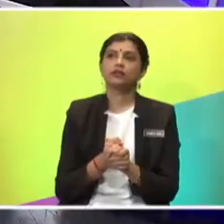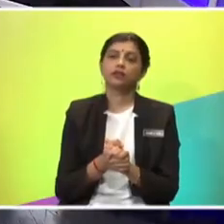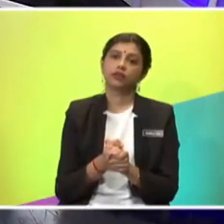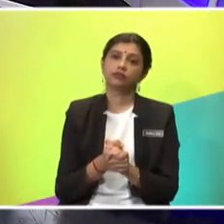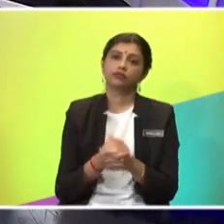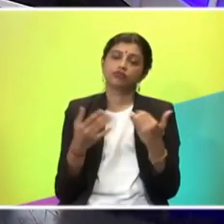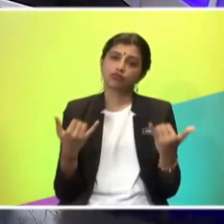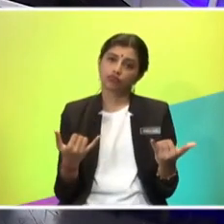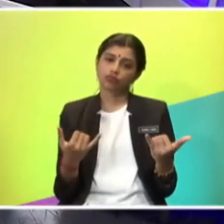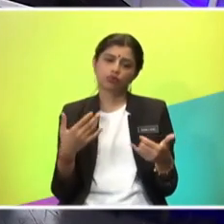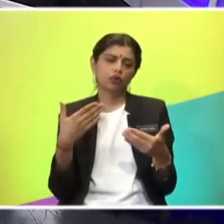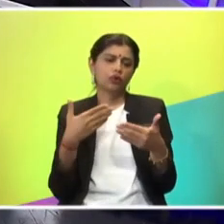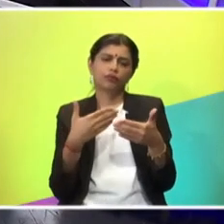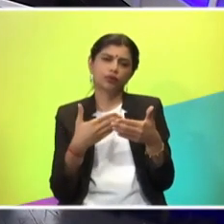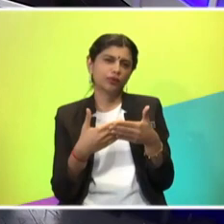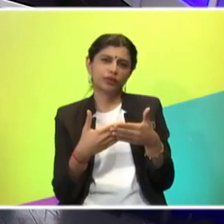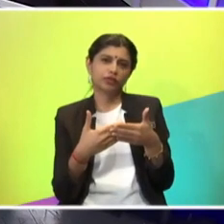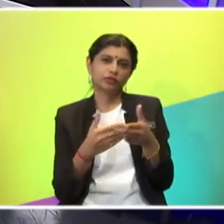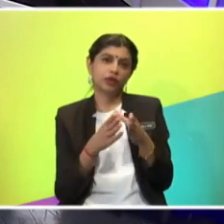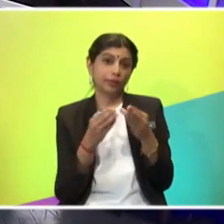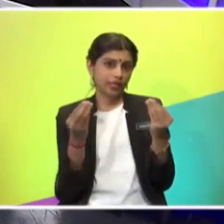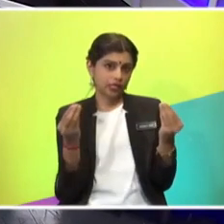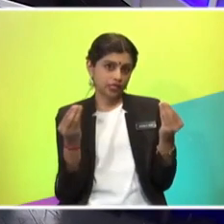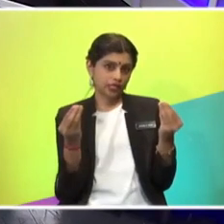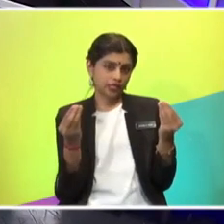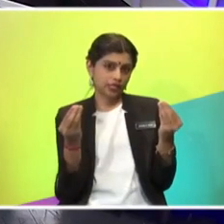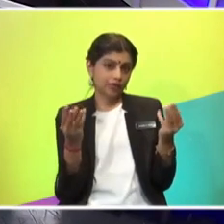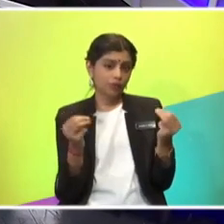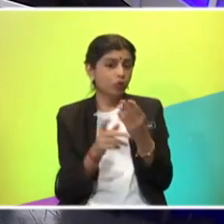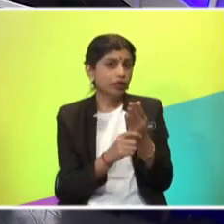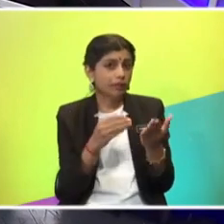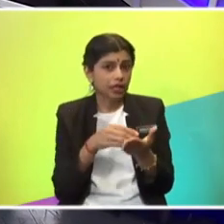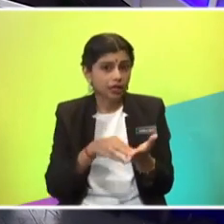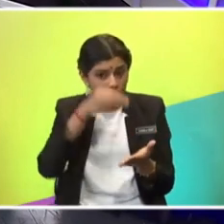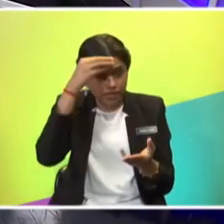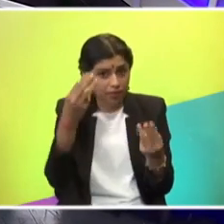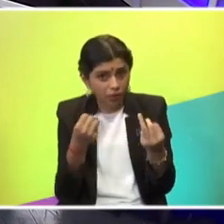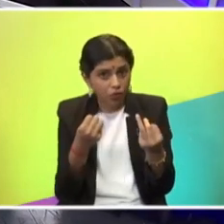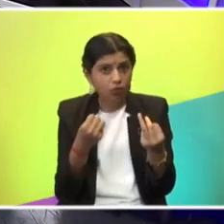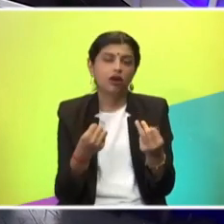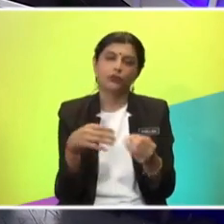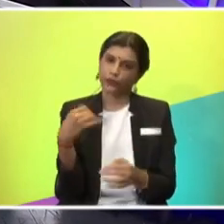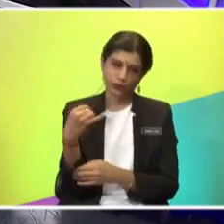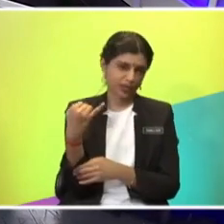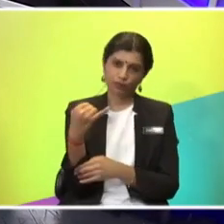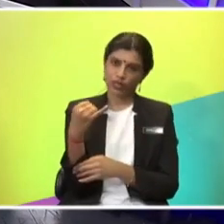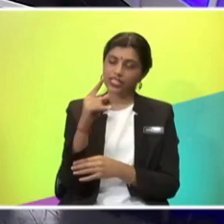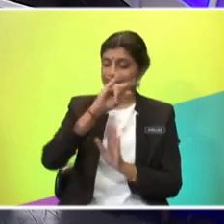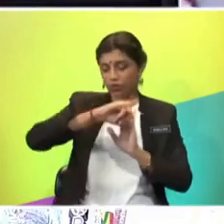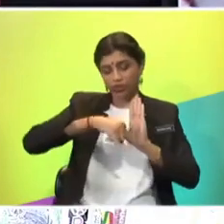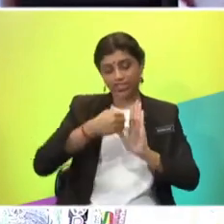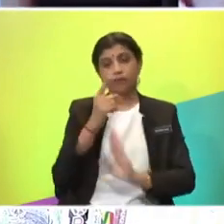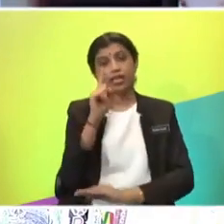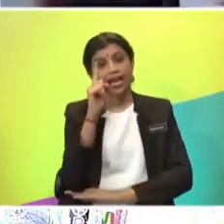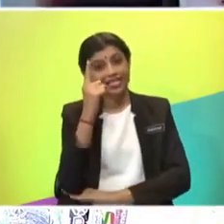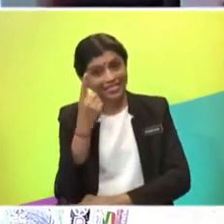kita dah sampai ke penghujung. Saya kalau boleh nak minta produser boleh tak tambah lagi sejam. Kita nak belajar seronok ni kan. Tapi apakan daya, masa